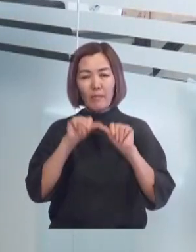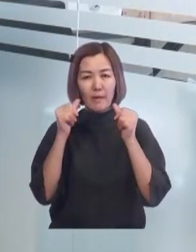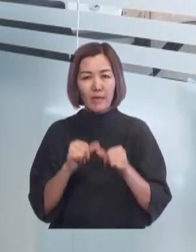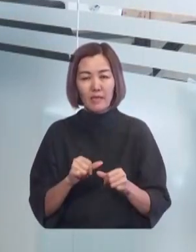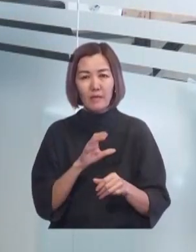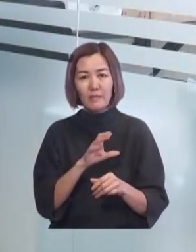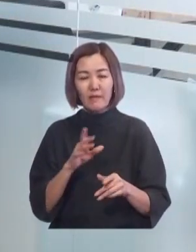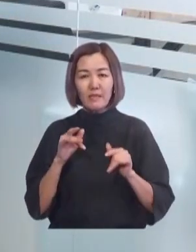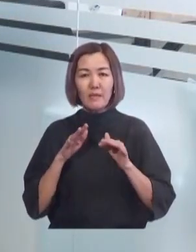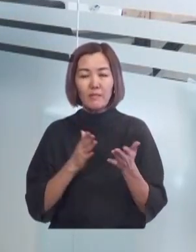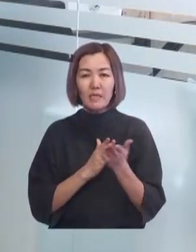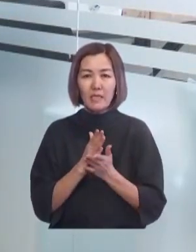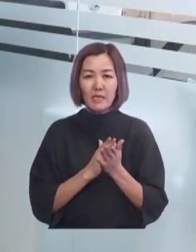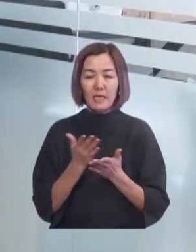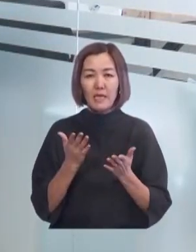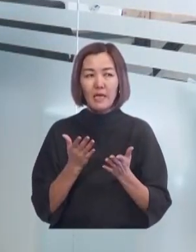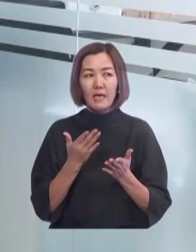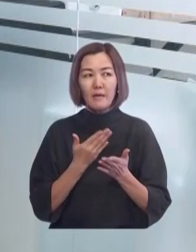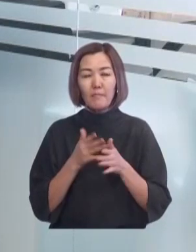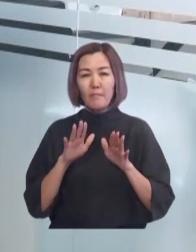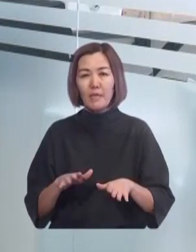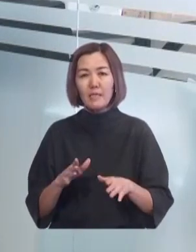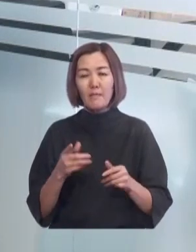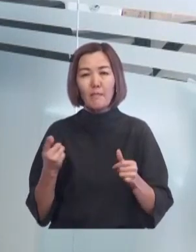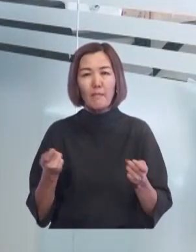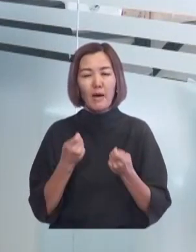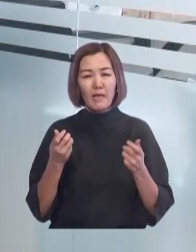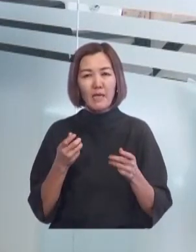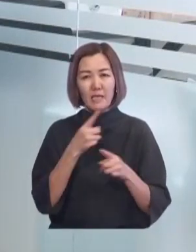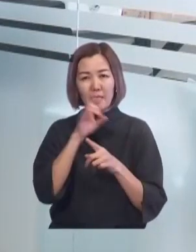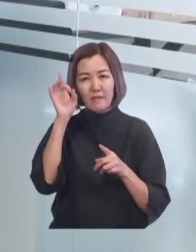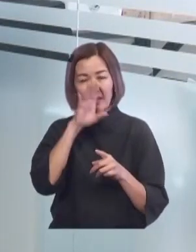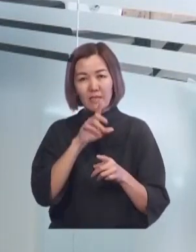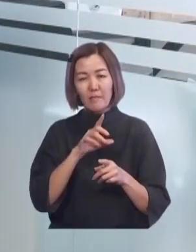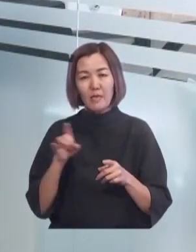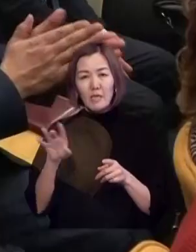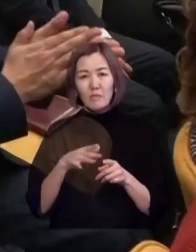советским деятелям сомнительной репутации, местным, малоизвестным в республике людям.